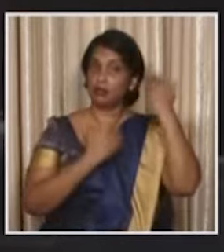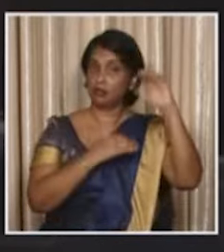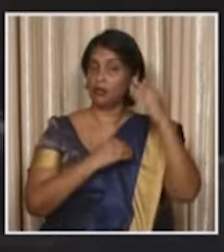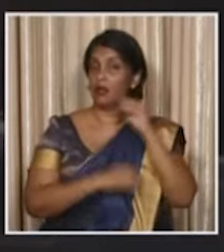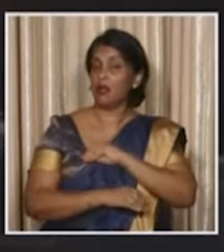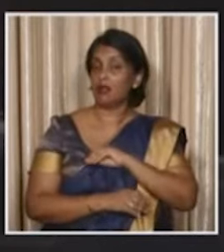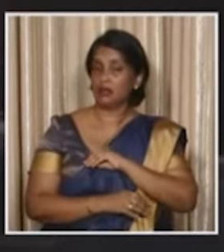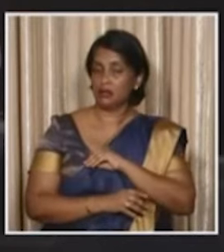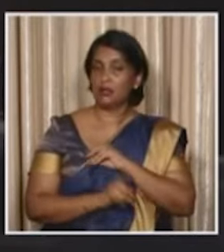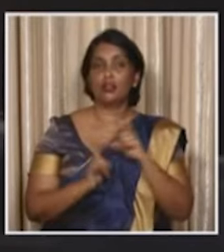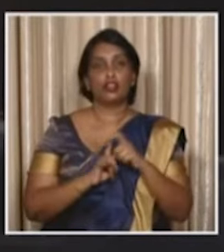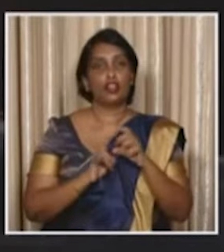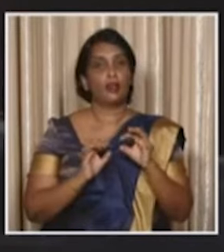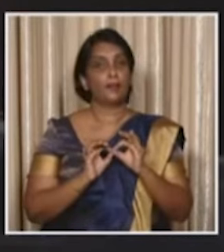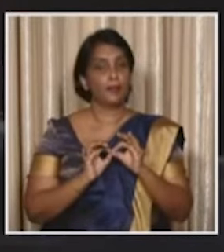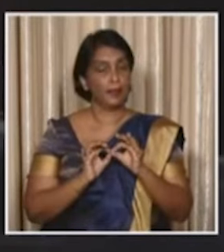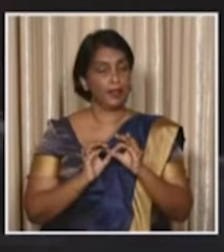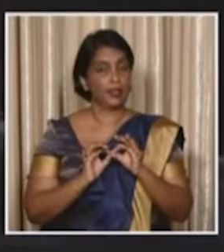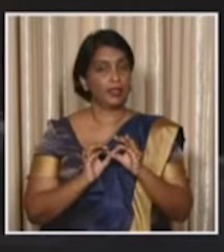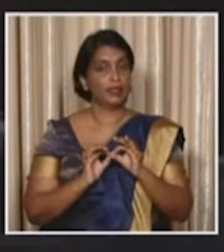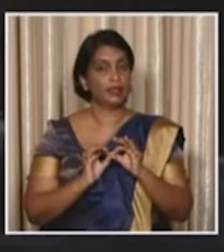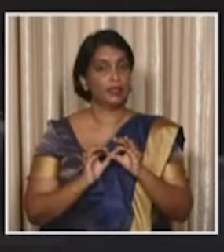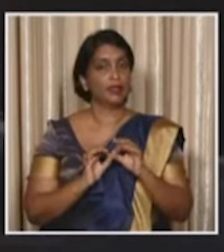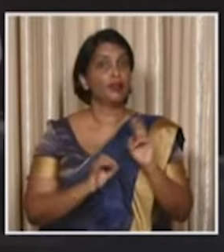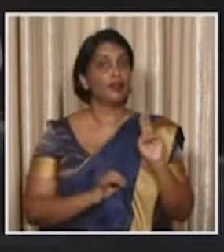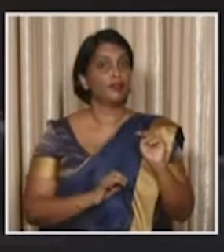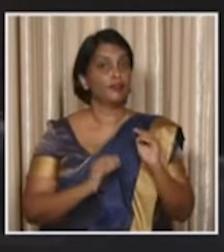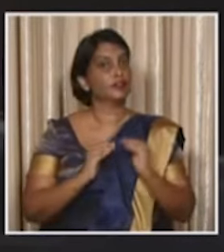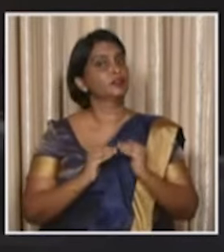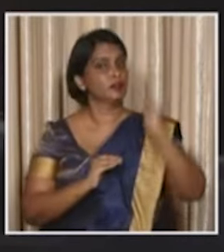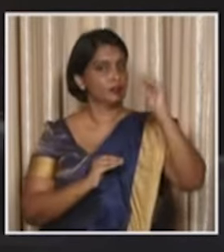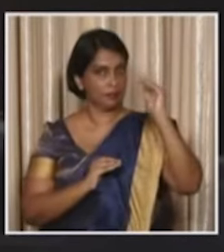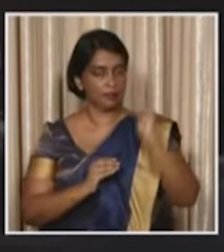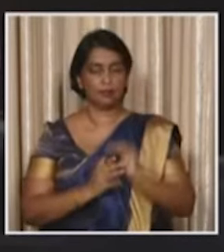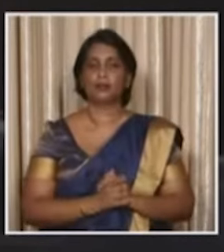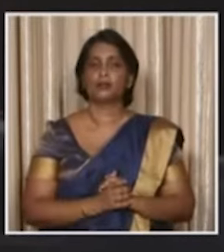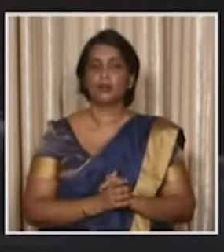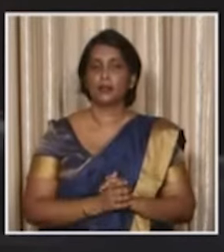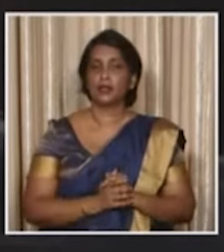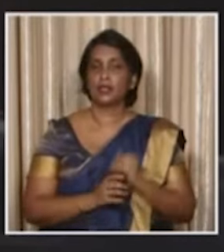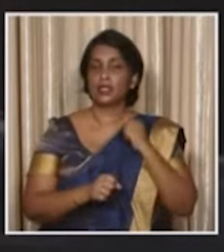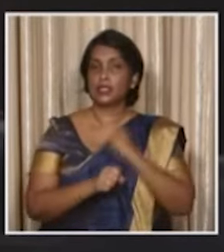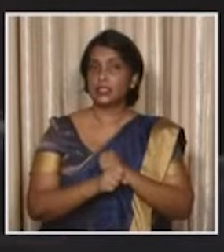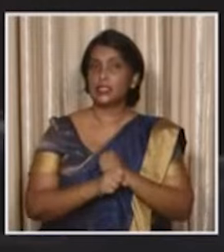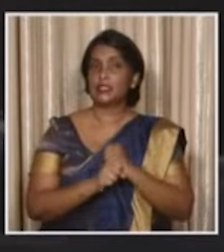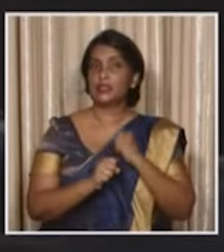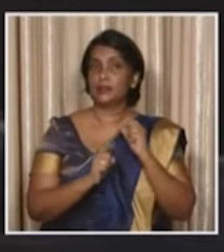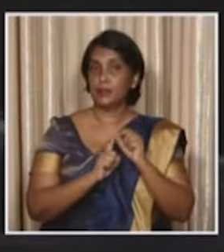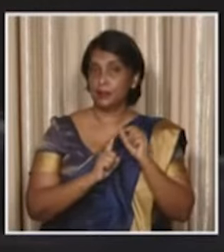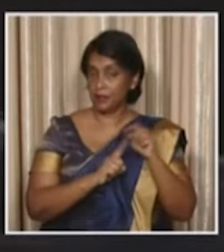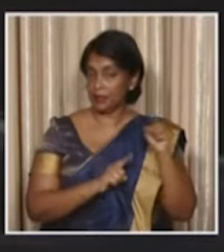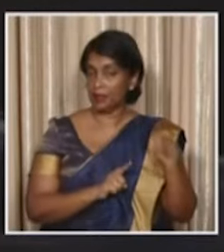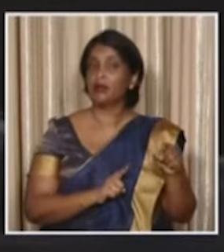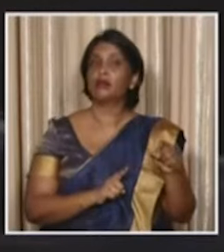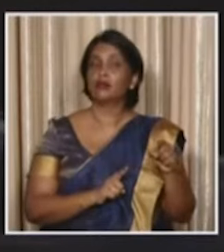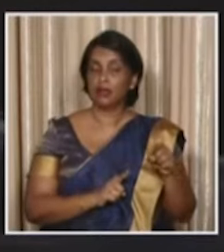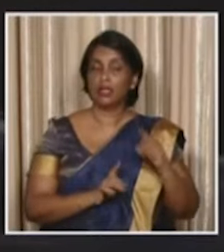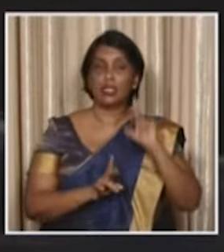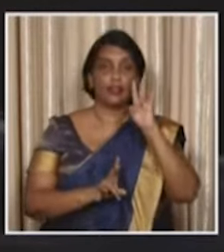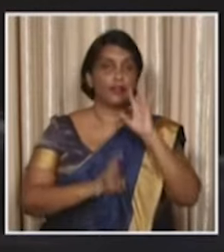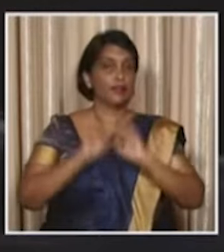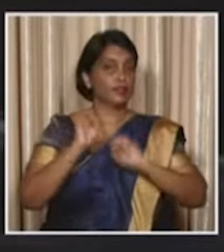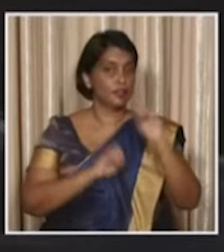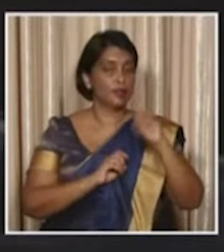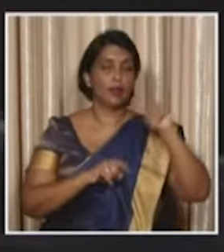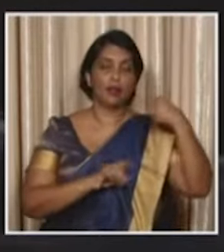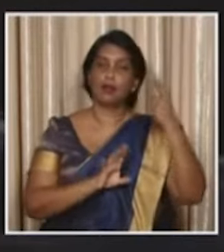ආදායම ඩොලර් බිලියන 20ක් දක්වා වර්ධනය කරන්න. ඒ කියන්නේ GDP එකෙන් 25%ක්